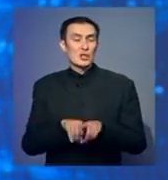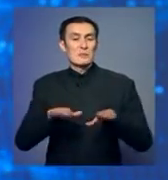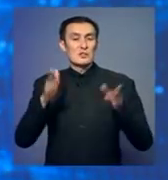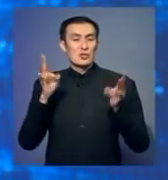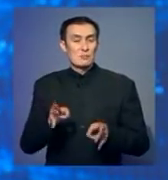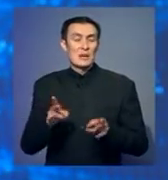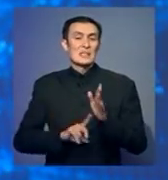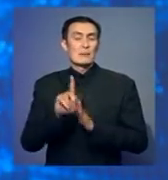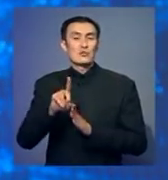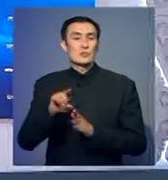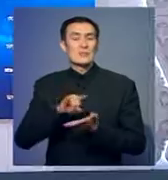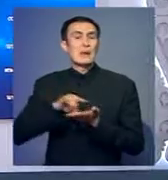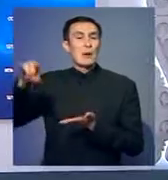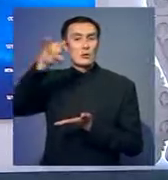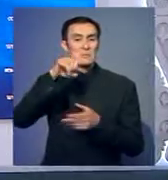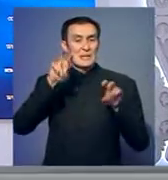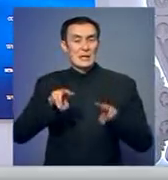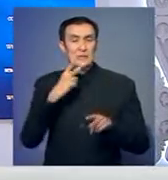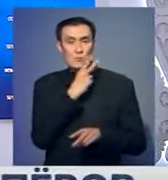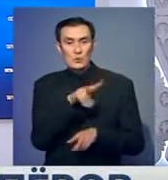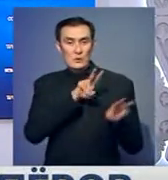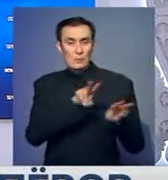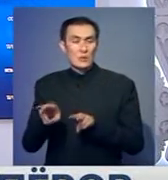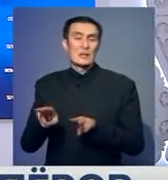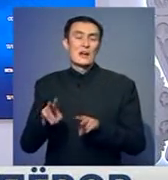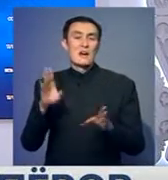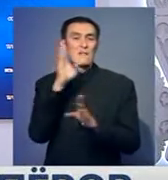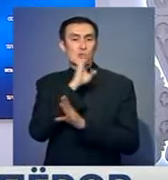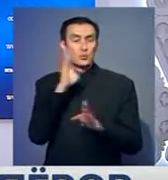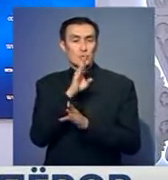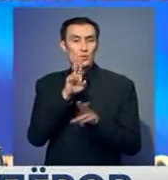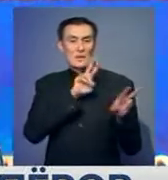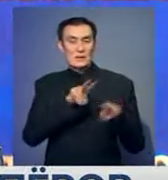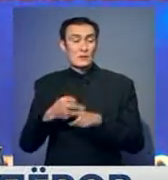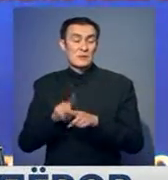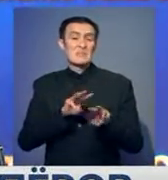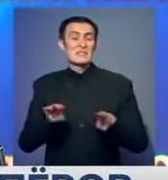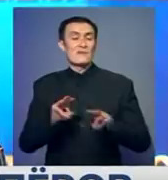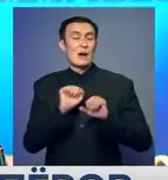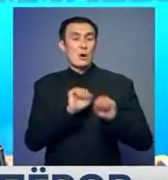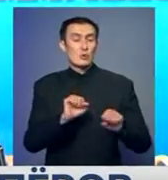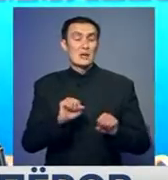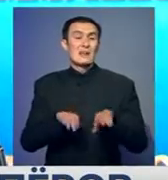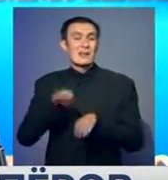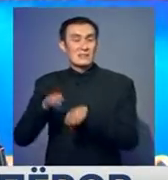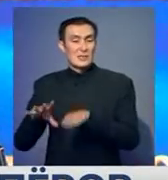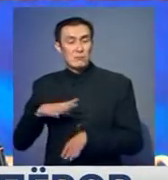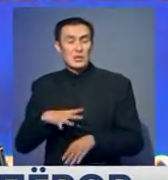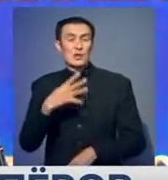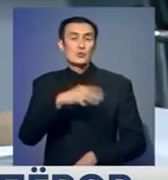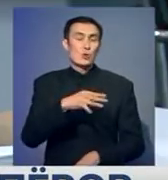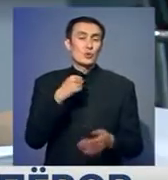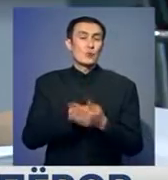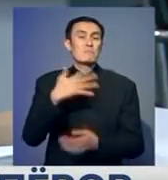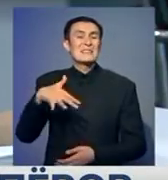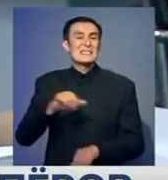ЧП запущены беспилотные летательные аппараты. Они ведут воздушную разведку. По данным представителя Минобороны, всего же на складах произошло